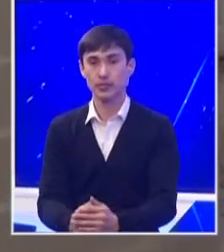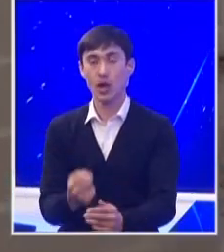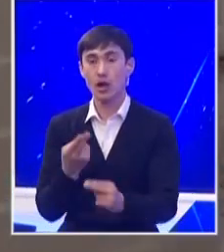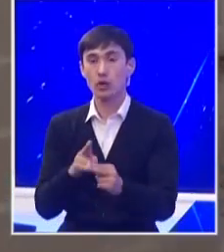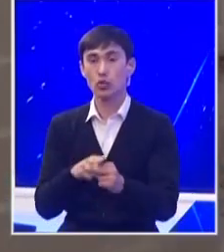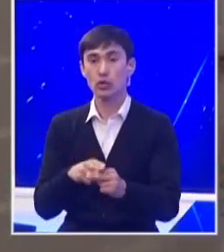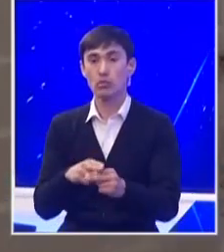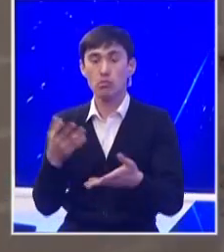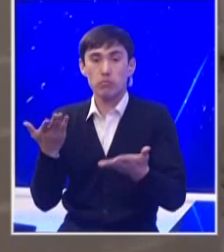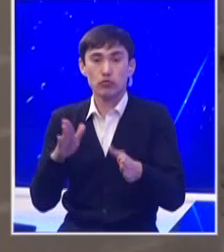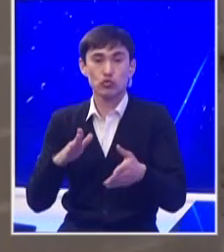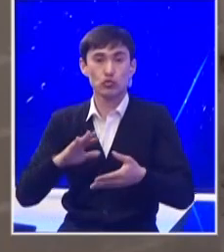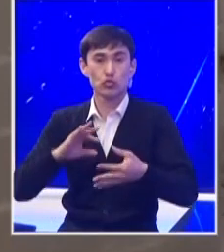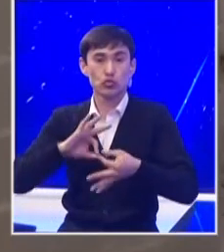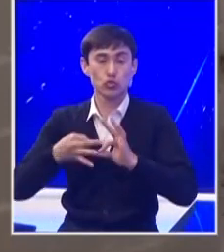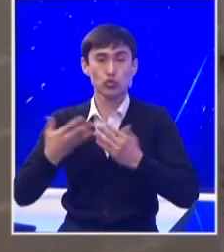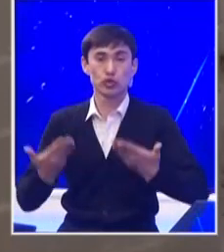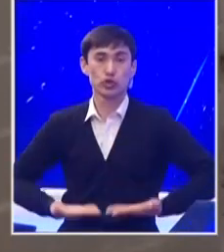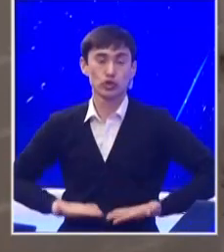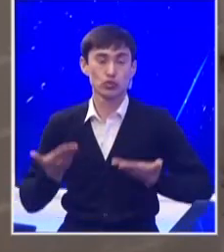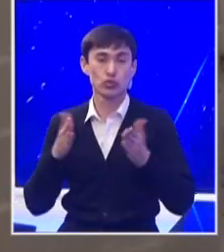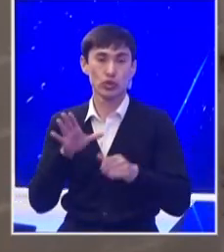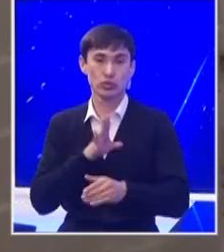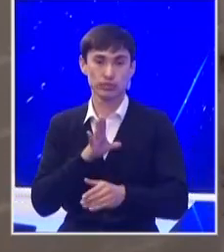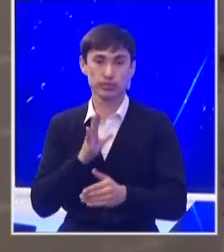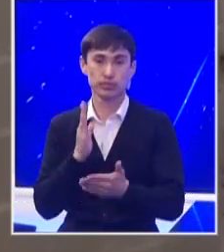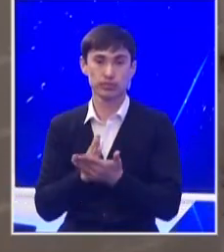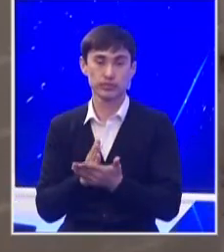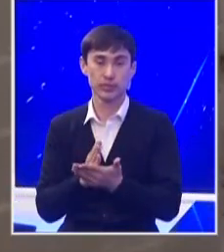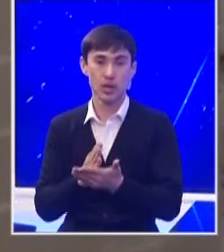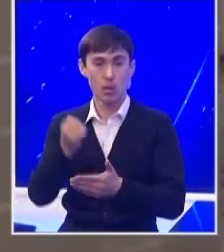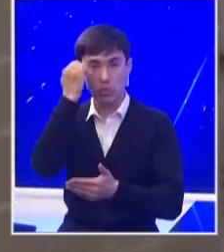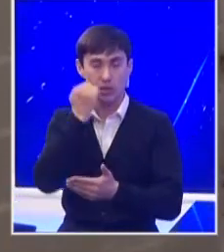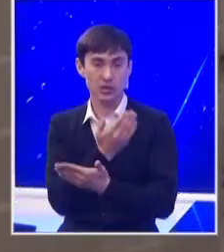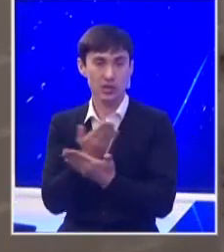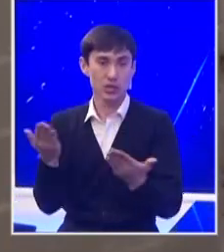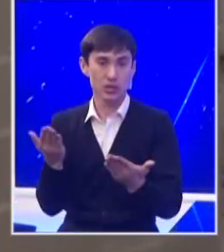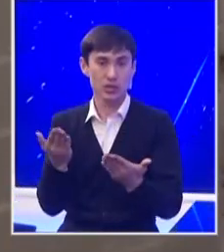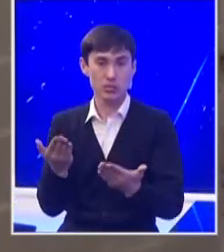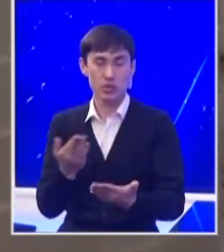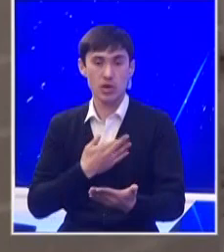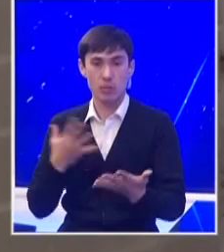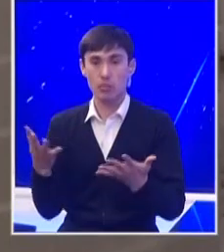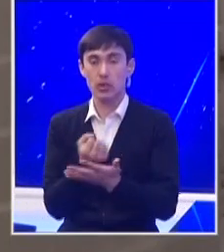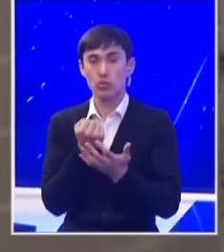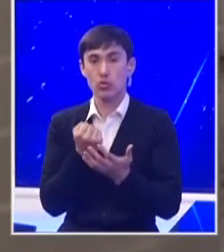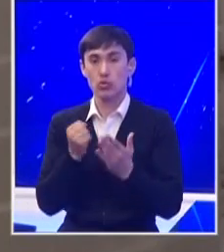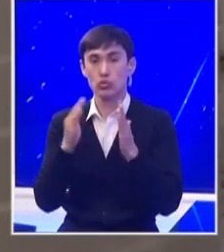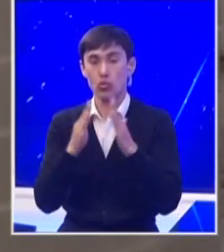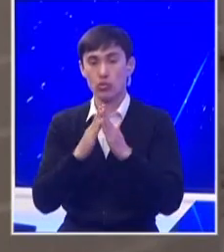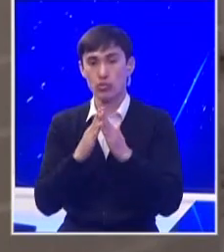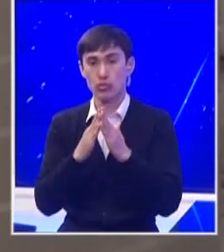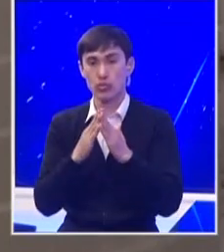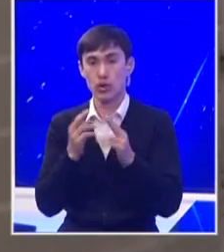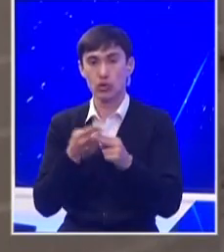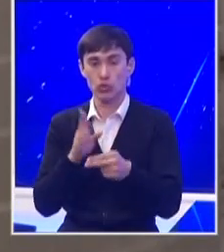которые попали в трудную жизненную ситуацию. И благодаря им я приобрел дом,